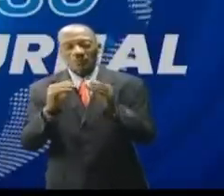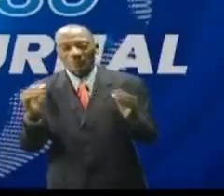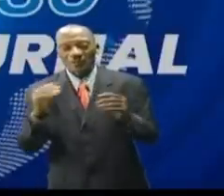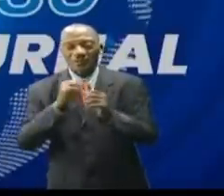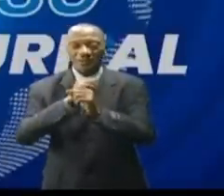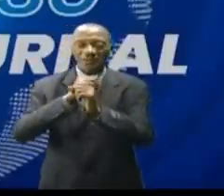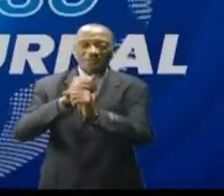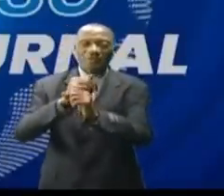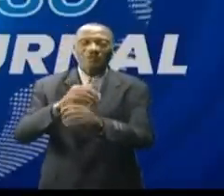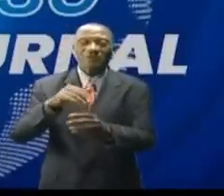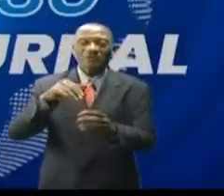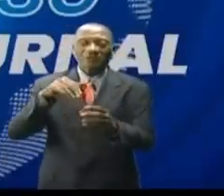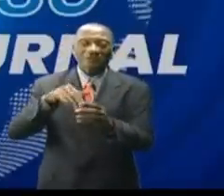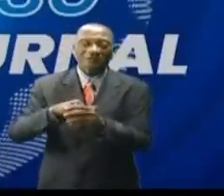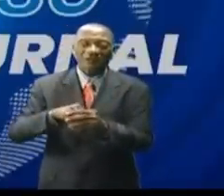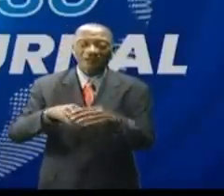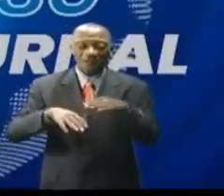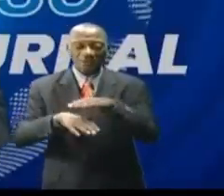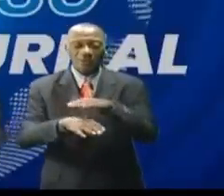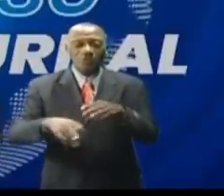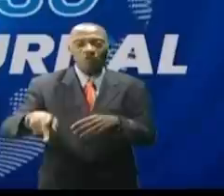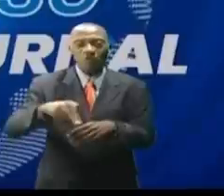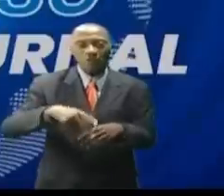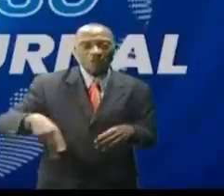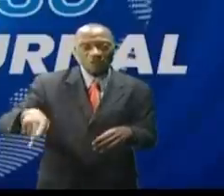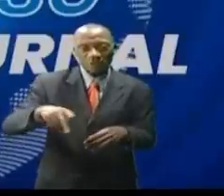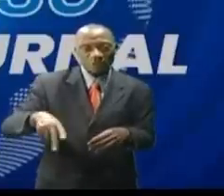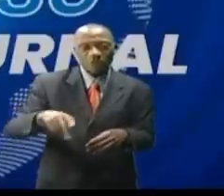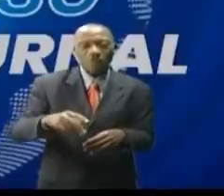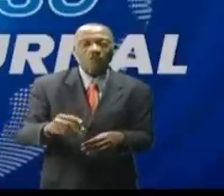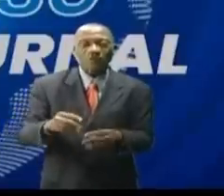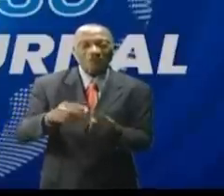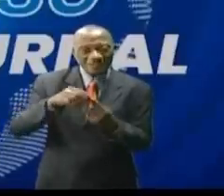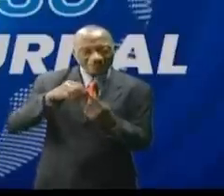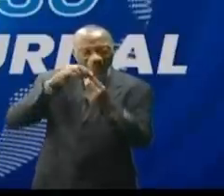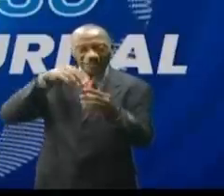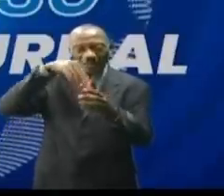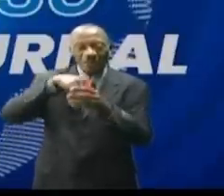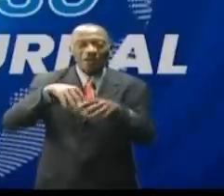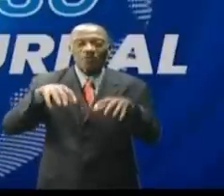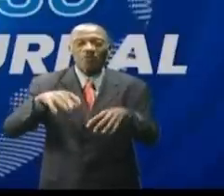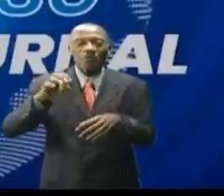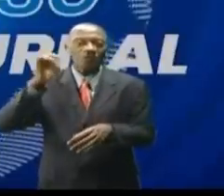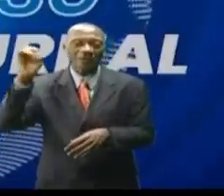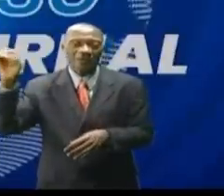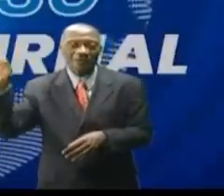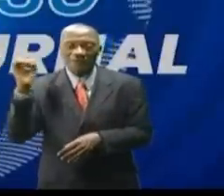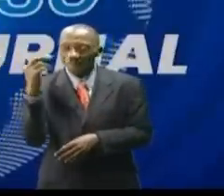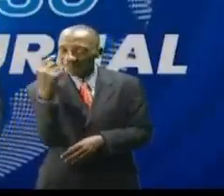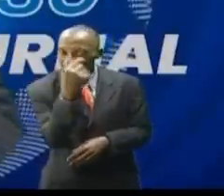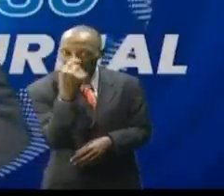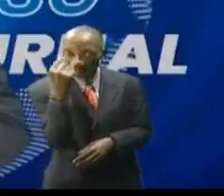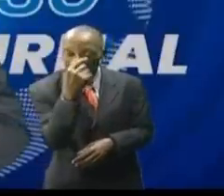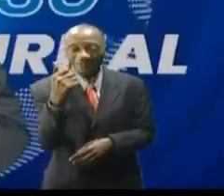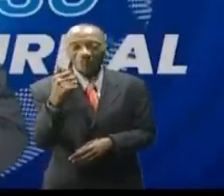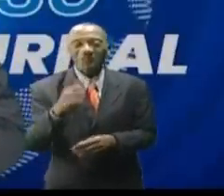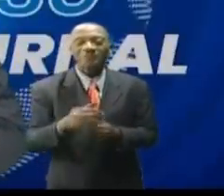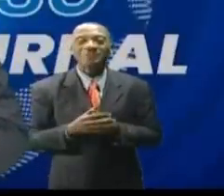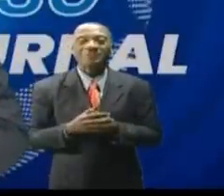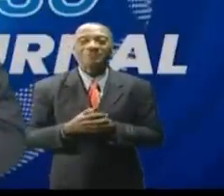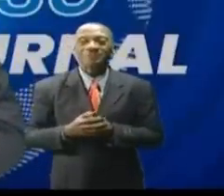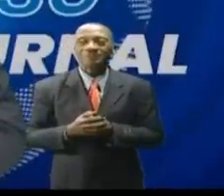sécurité dans la sous-région, principalement dans l'est de la RDC. Reportage Guilain Kabalondi et